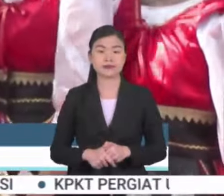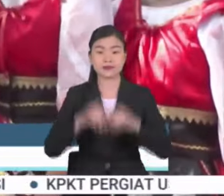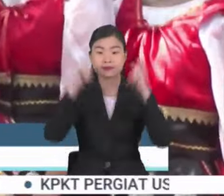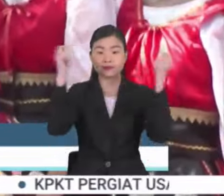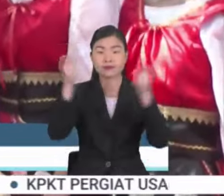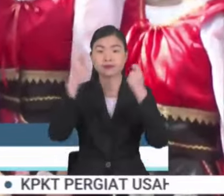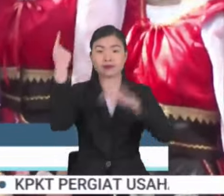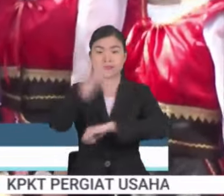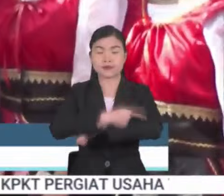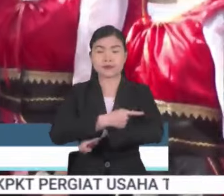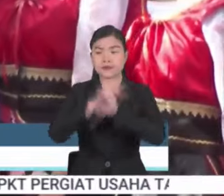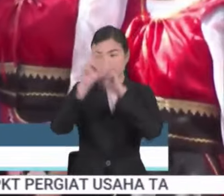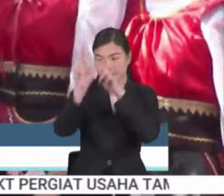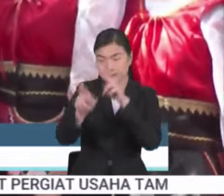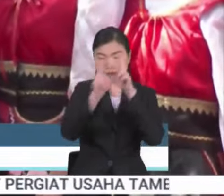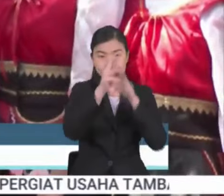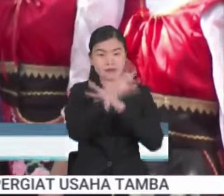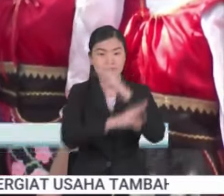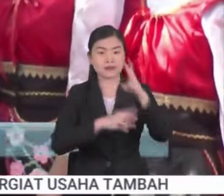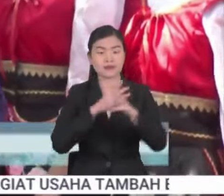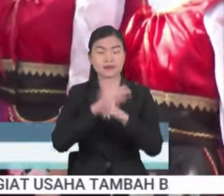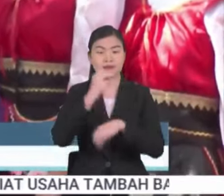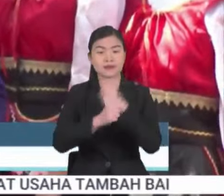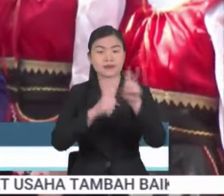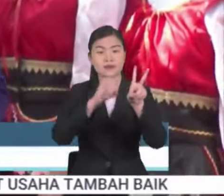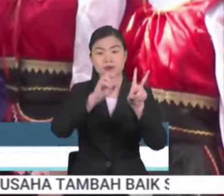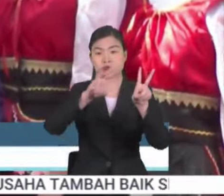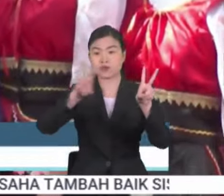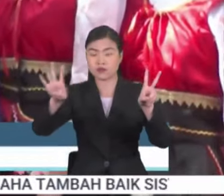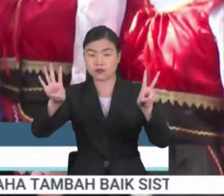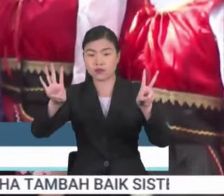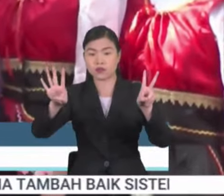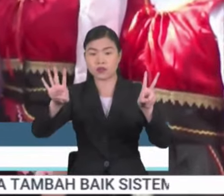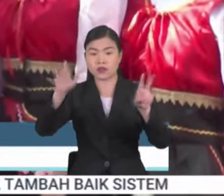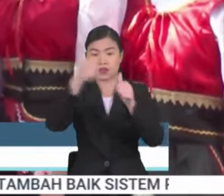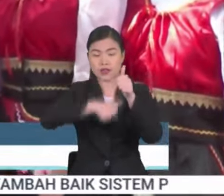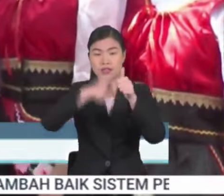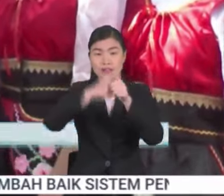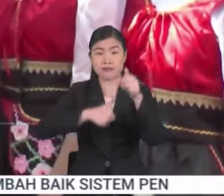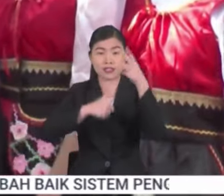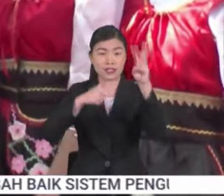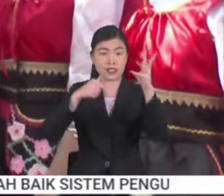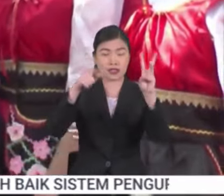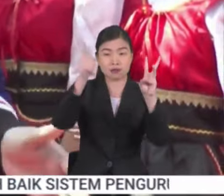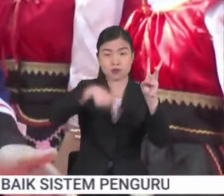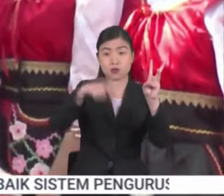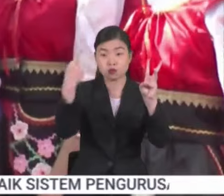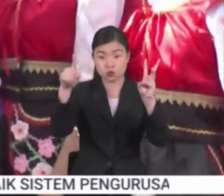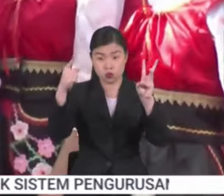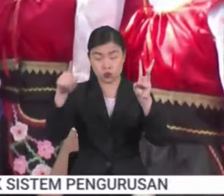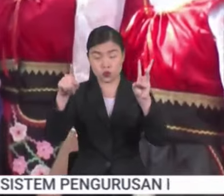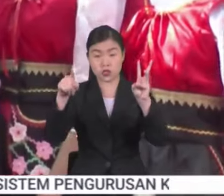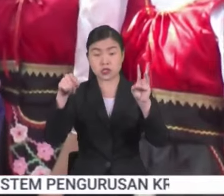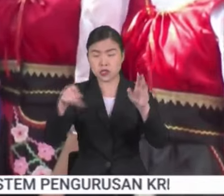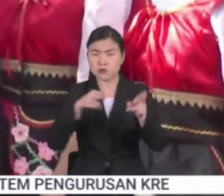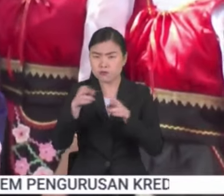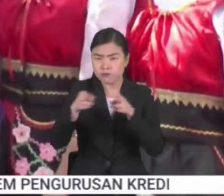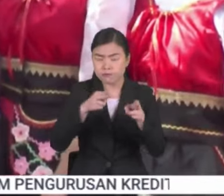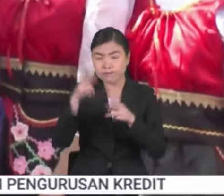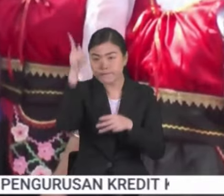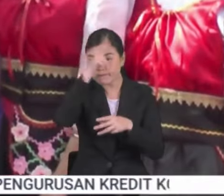Sambutan Hari Toleransi Sedunia 2024 pada setiap 16 November ini adalah satu